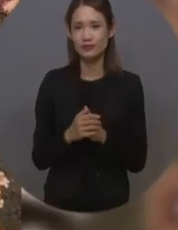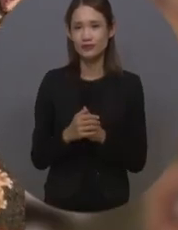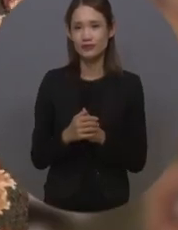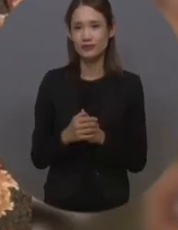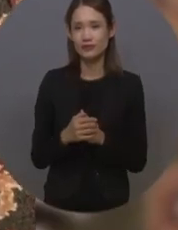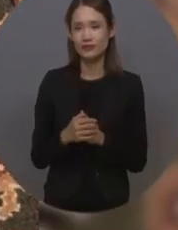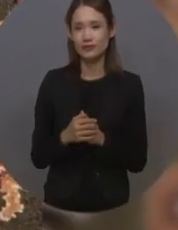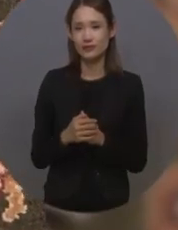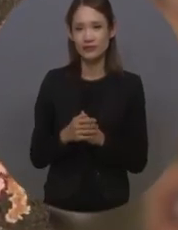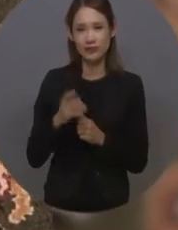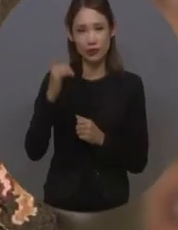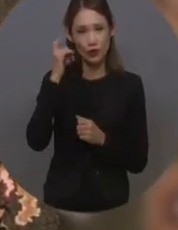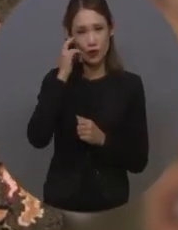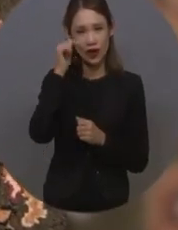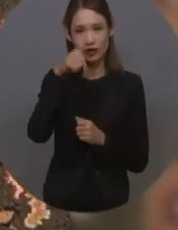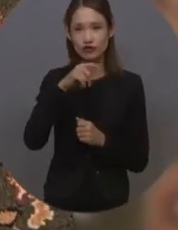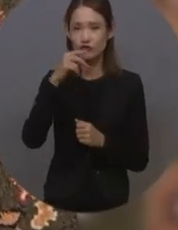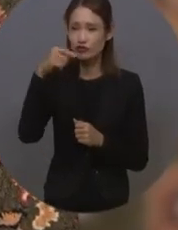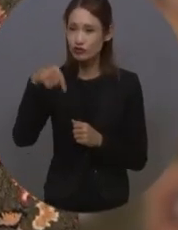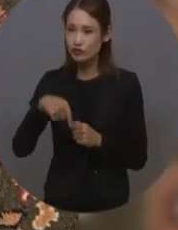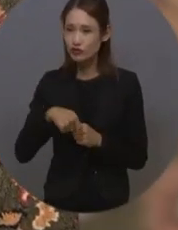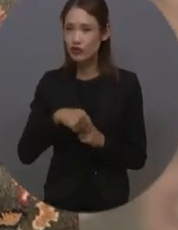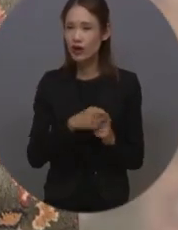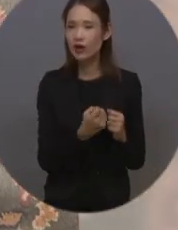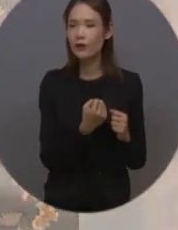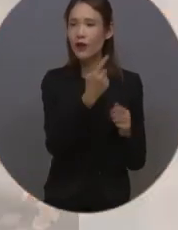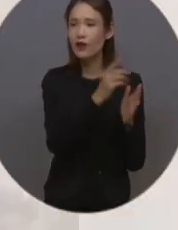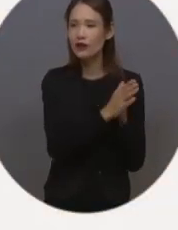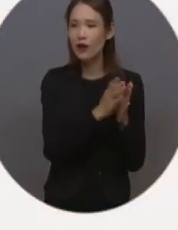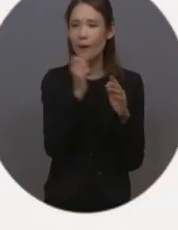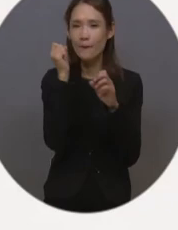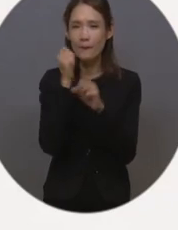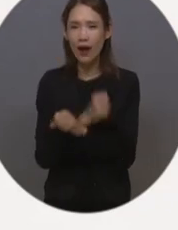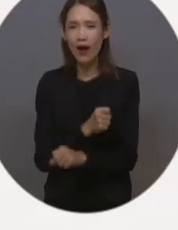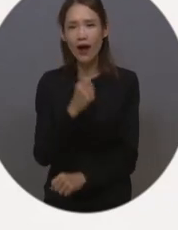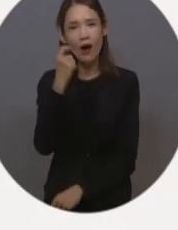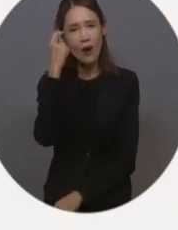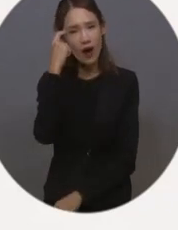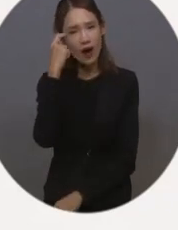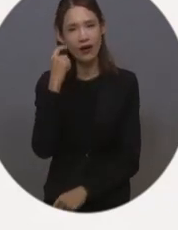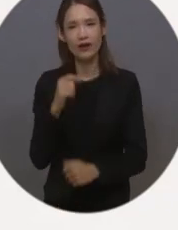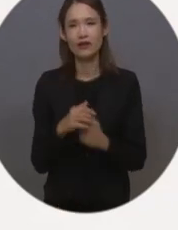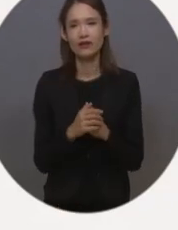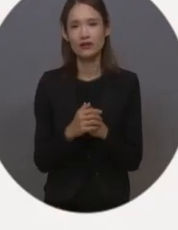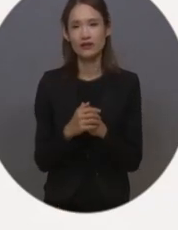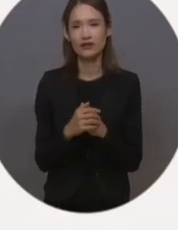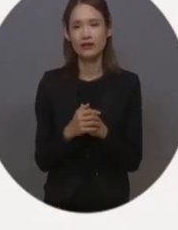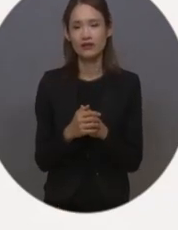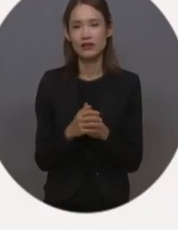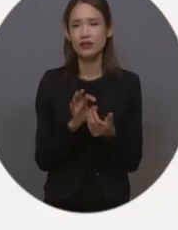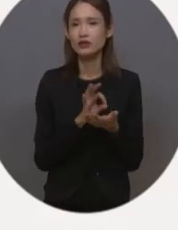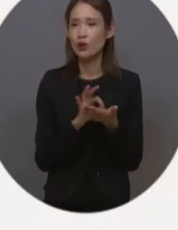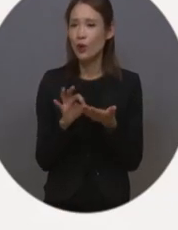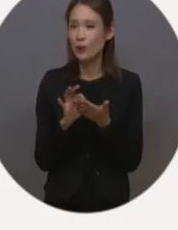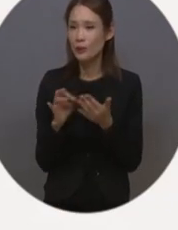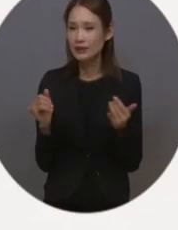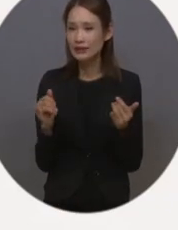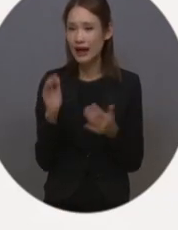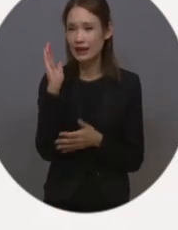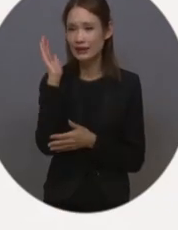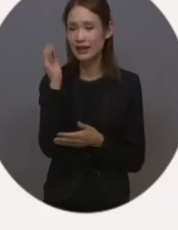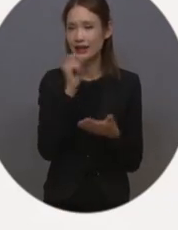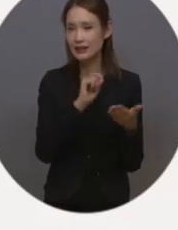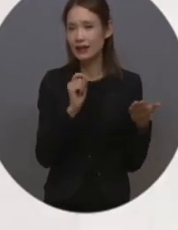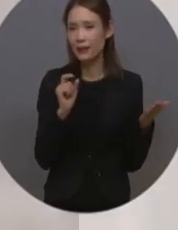저희가 왜 구두를 시작했고 왜 망했고 그 어떤 그 이야기가 있는지 소비자들에 대한 이야기도 담겨져